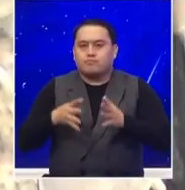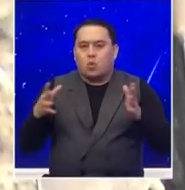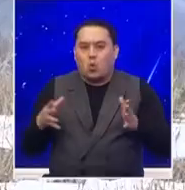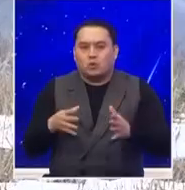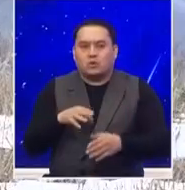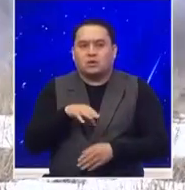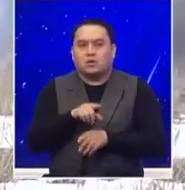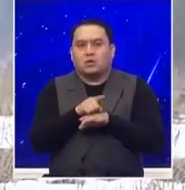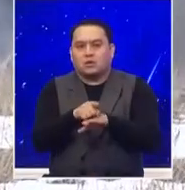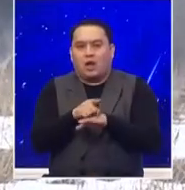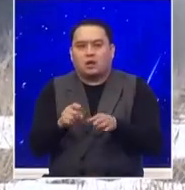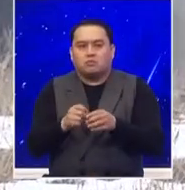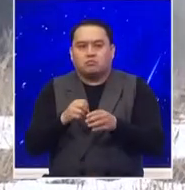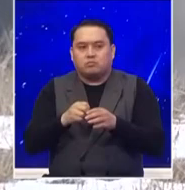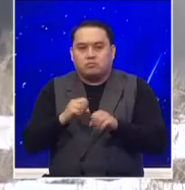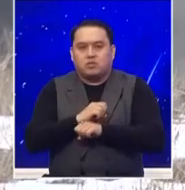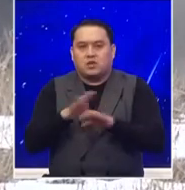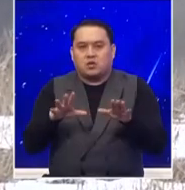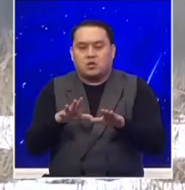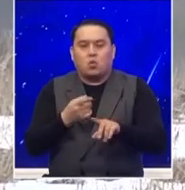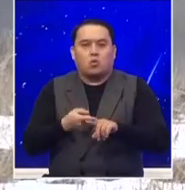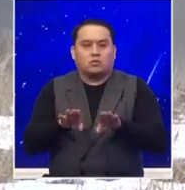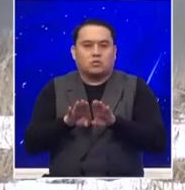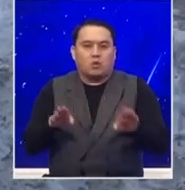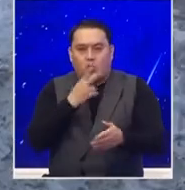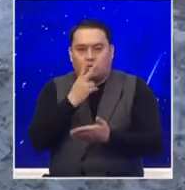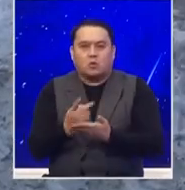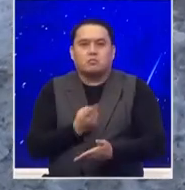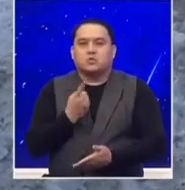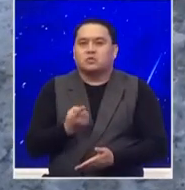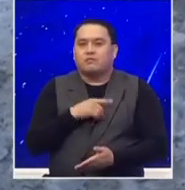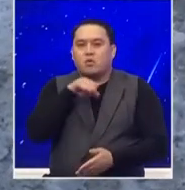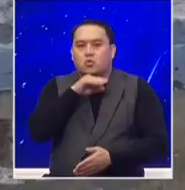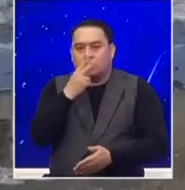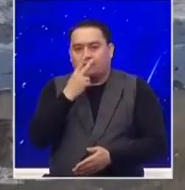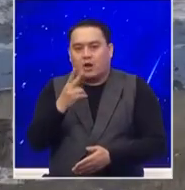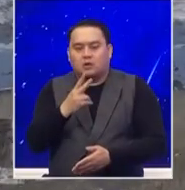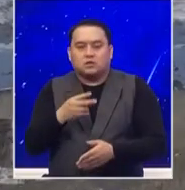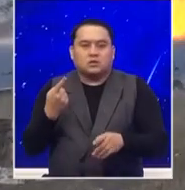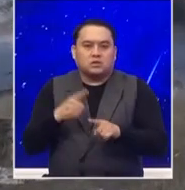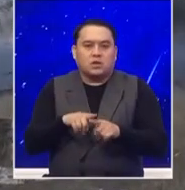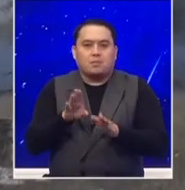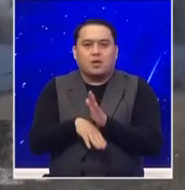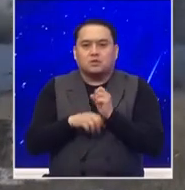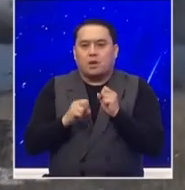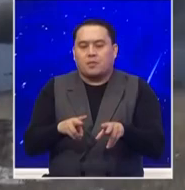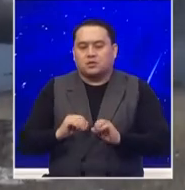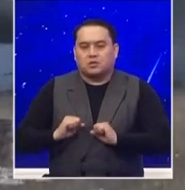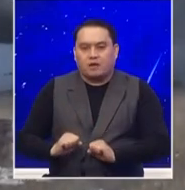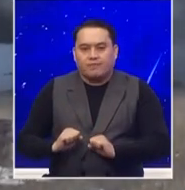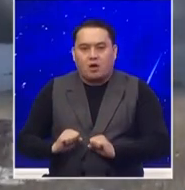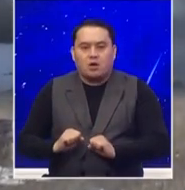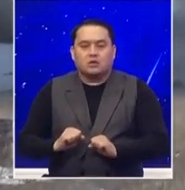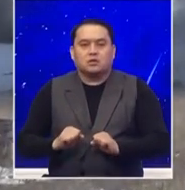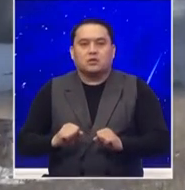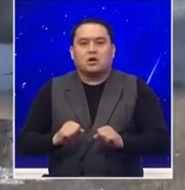ішінде танк миналары болды. Мұнда да әскери қызметшілер өздерін көрсетті. Айта кетейік, оқу жаттығуда техникалық қауіпсіздік сақталды. Саперлер